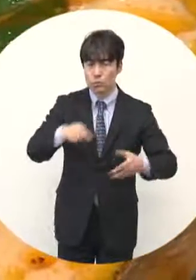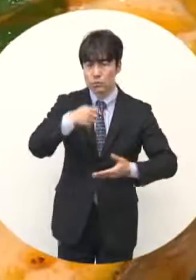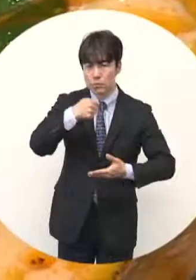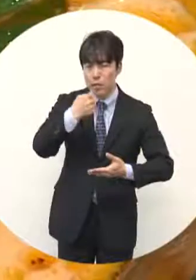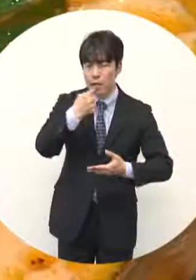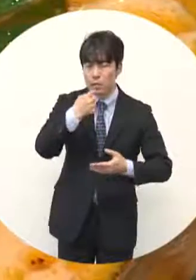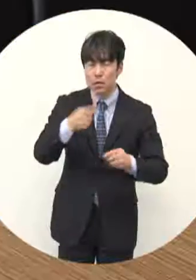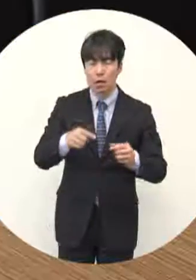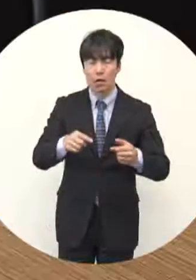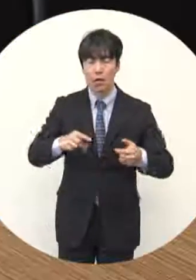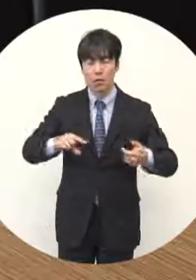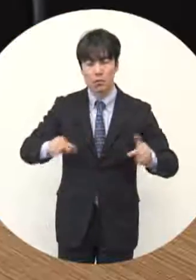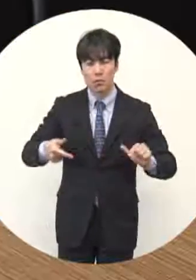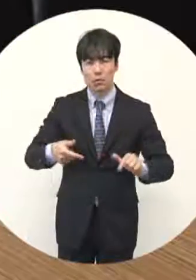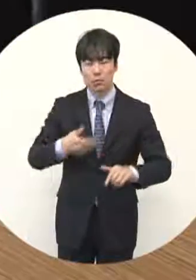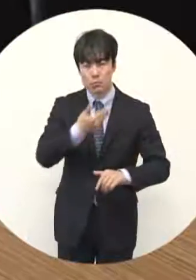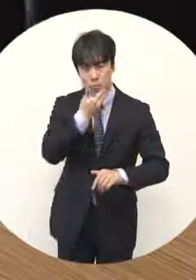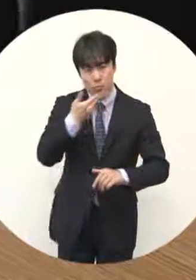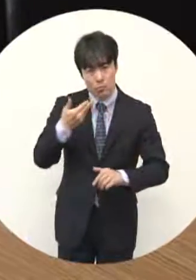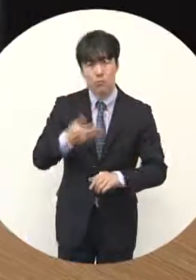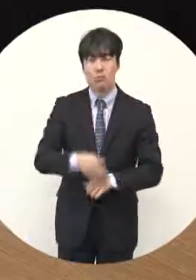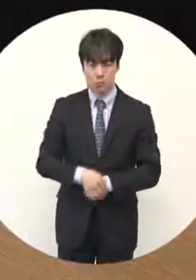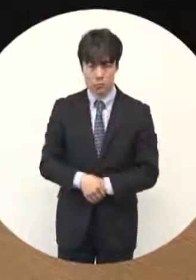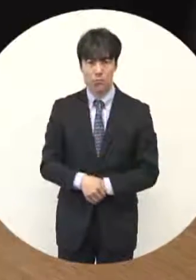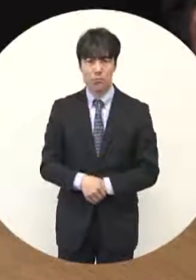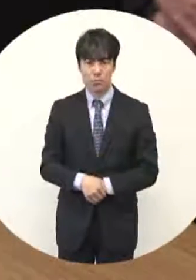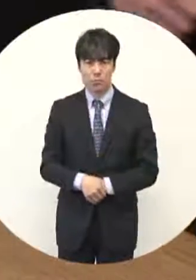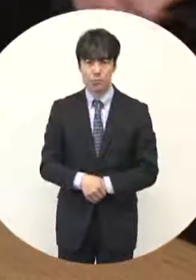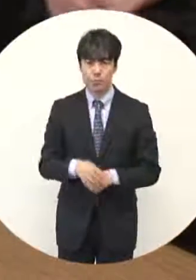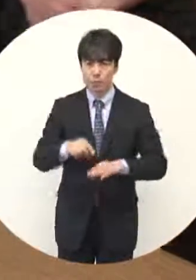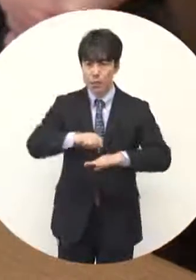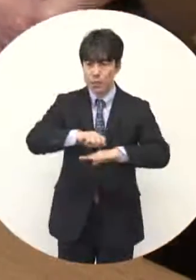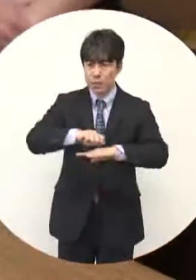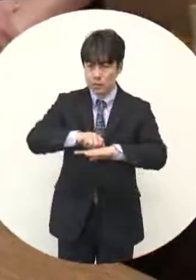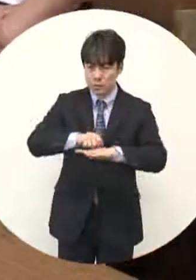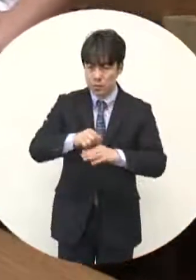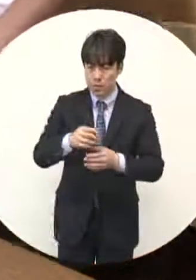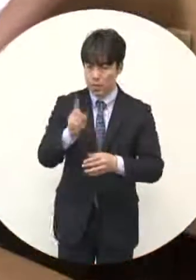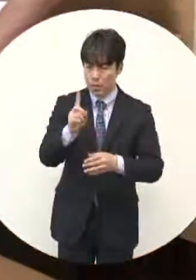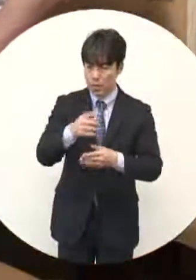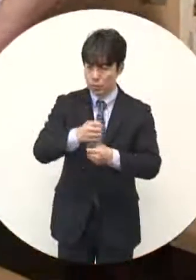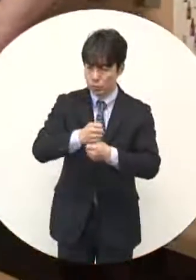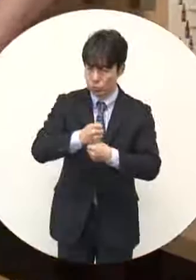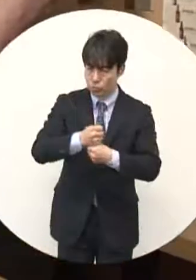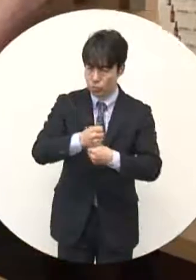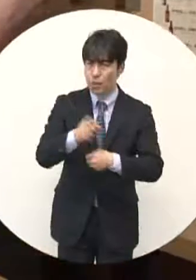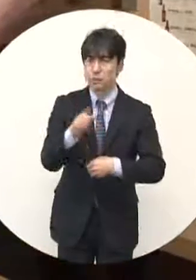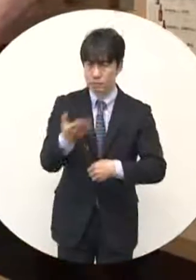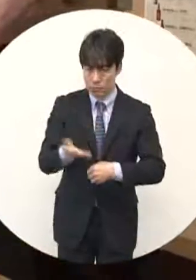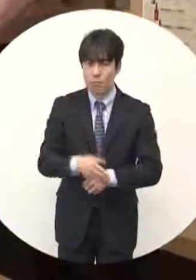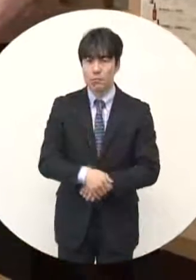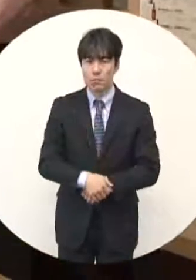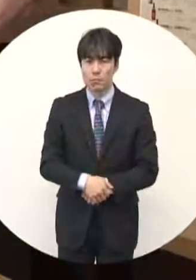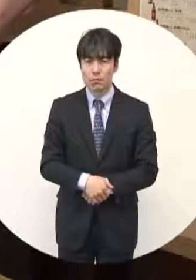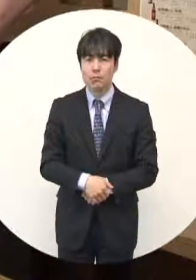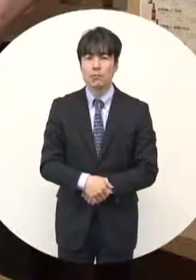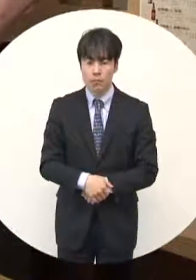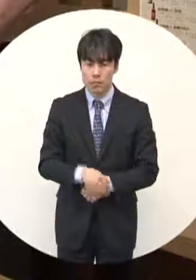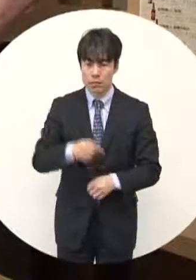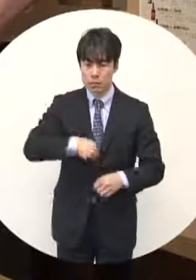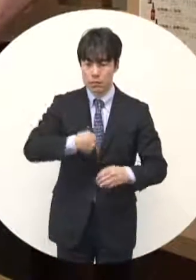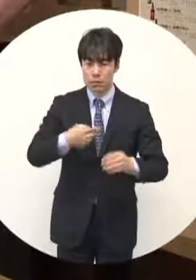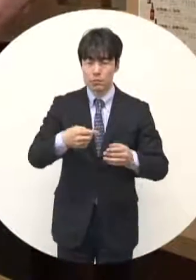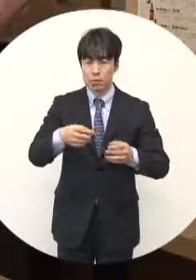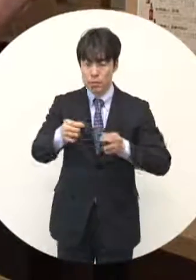違うような。店長、こちらのひき肉はこだわりのポイントは？ はい、はい、そちらが、自家製